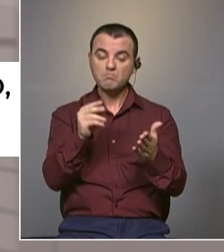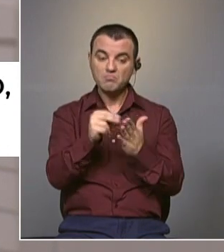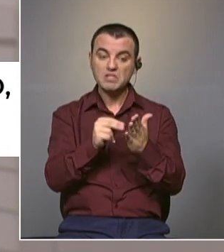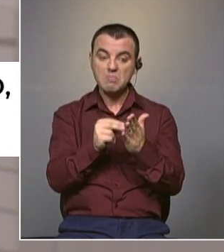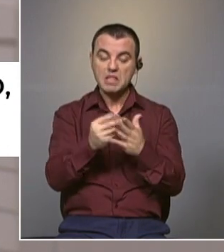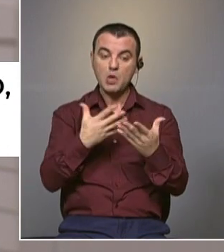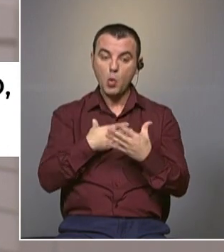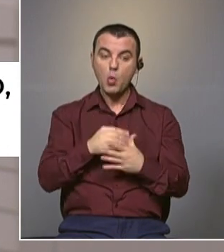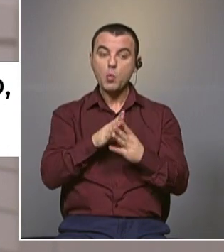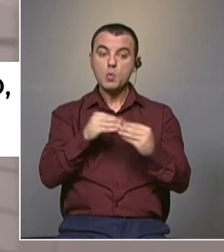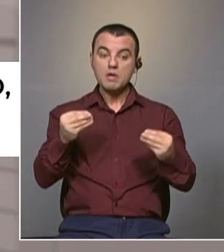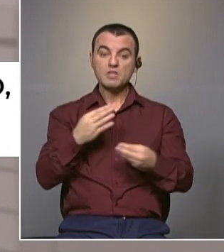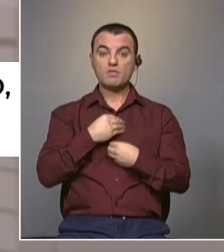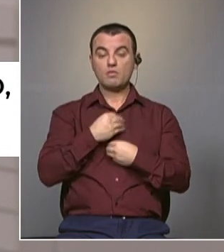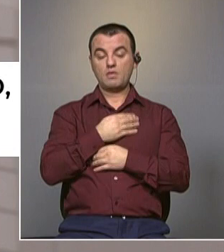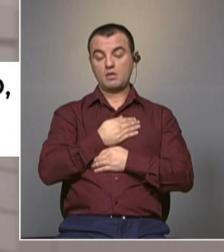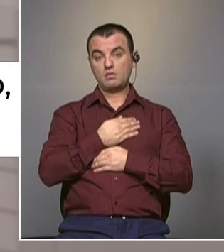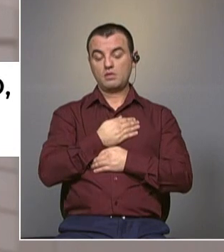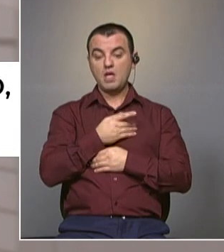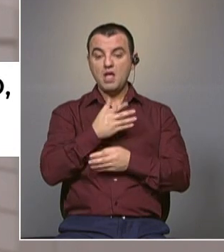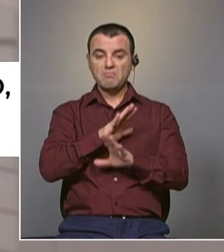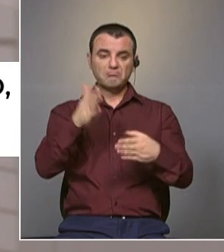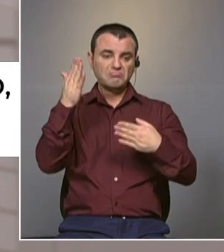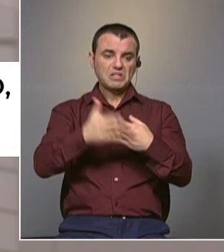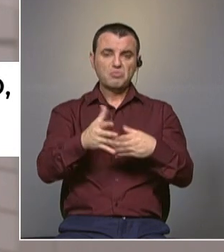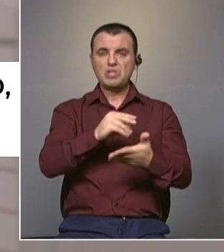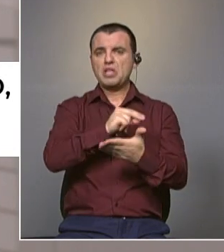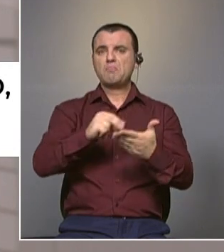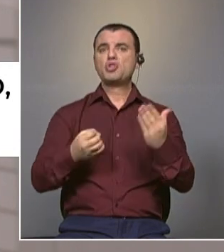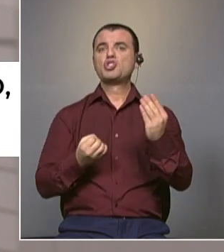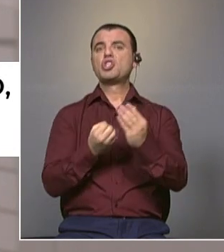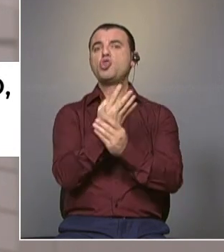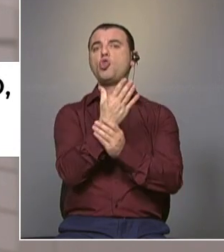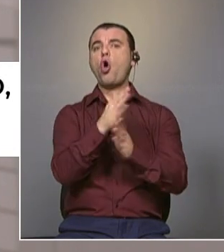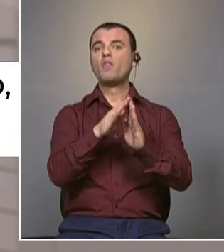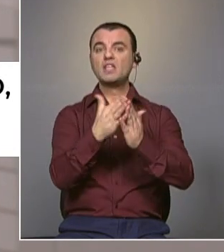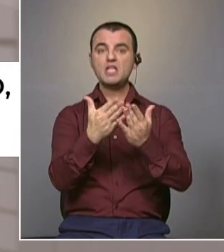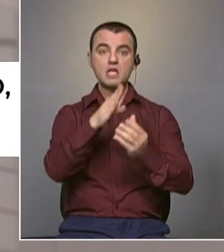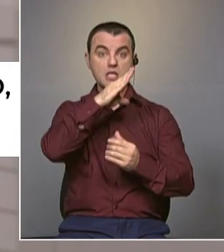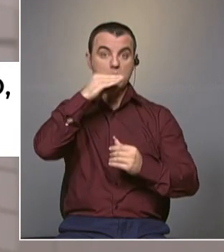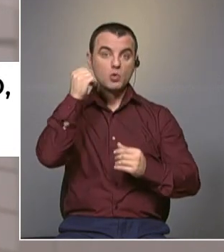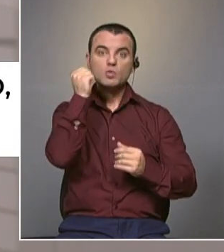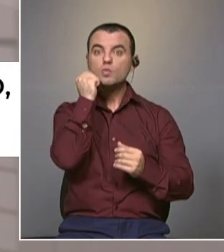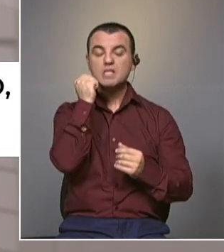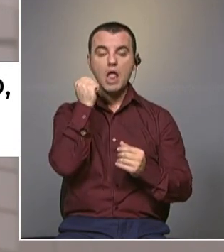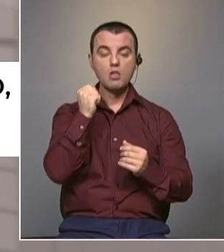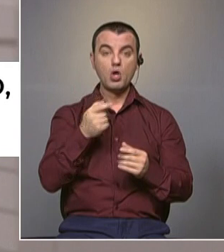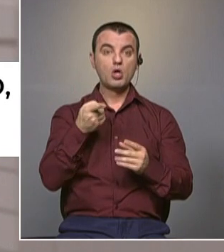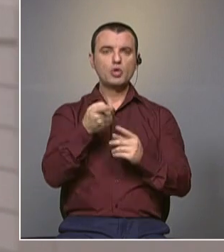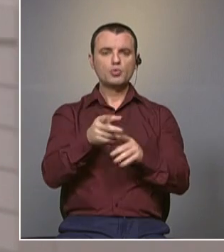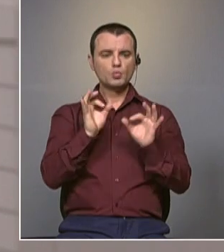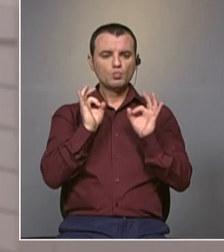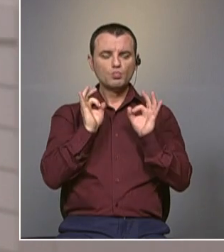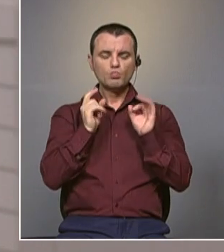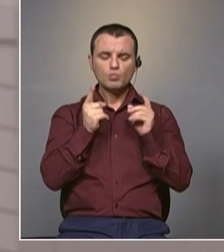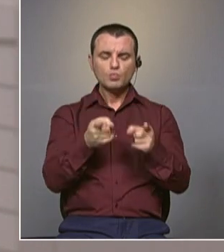това. Напоследък наистина се пишат и нови книги за българското село, но толкова